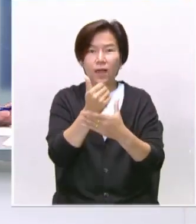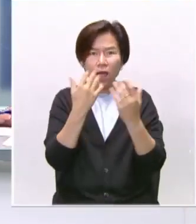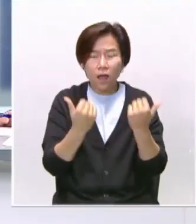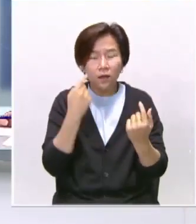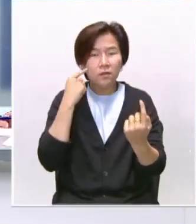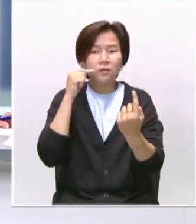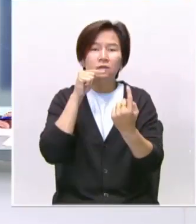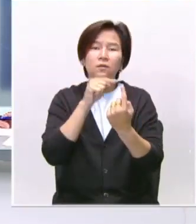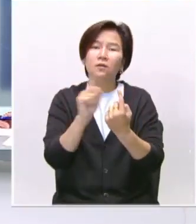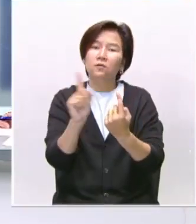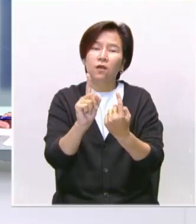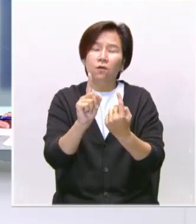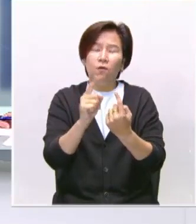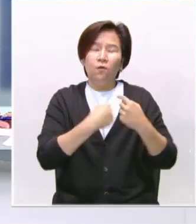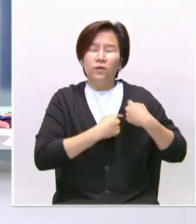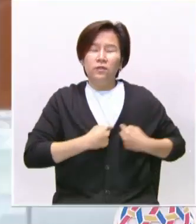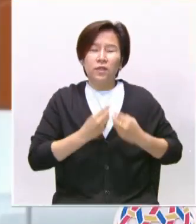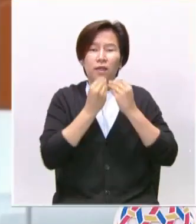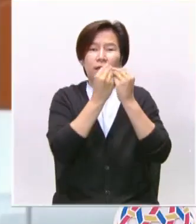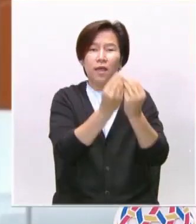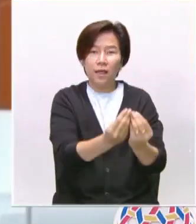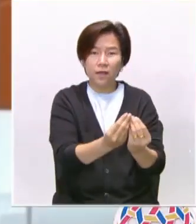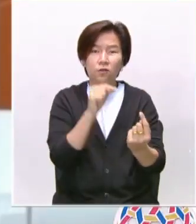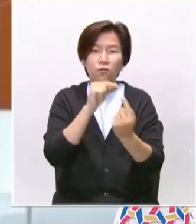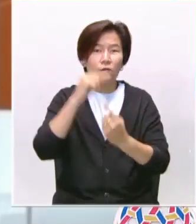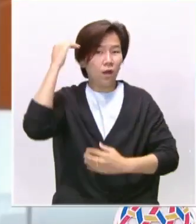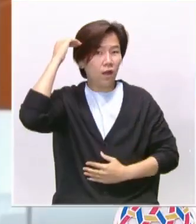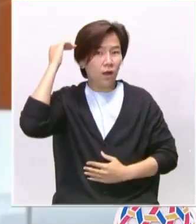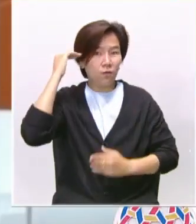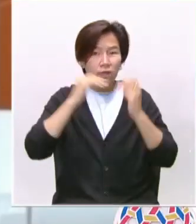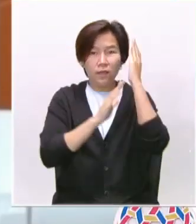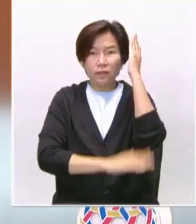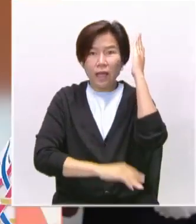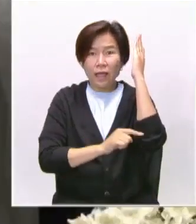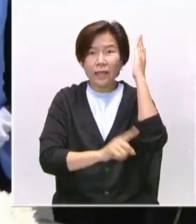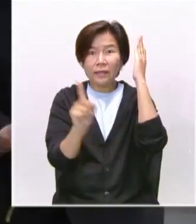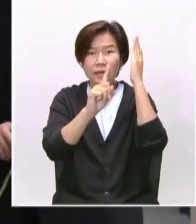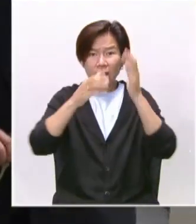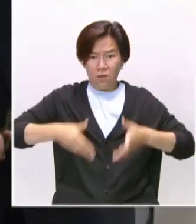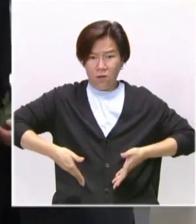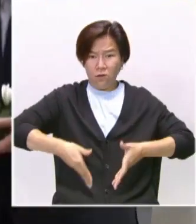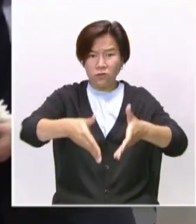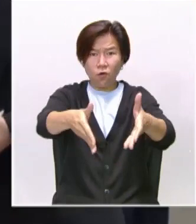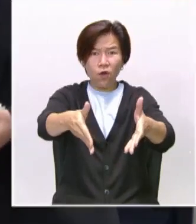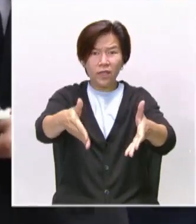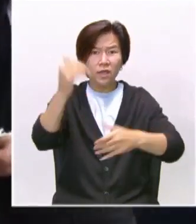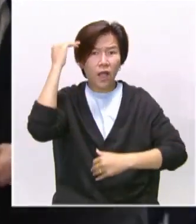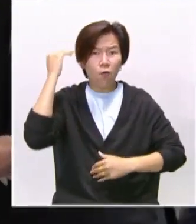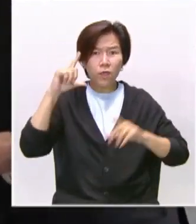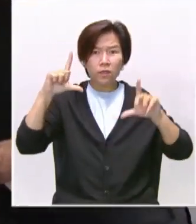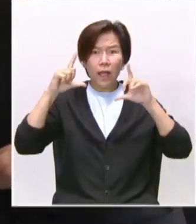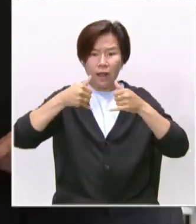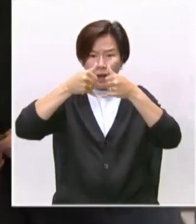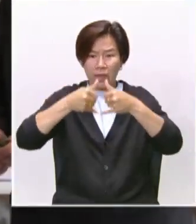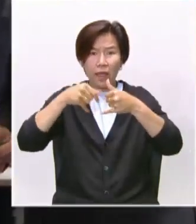กนาฏกรรมเหยียบกันตายที่เกิดขึ้นที่อิตาลีประเทศเกาหลีใต้กันก่อนเลยนะครับเหตุการณ์เกิดขึ้นเมื่อวันเสาร์ที่ผ่านมานะครับเมื่อผู้คนจำนว